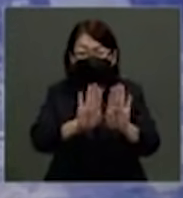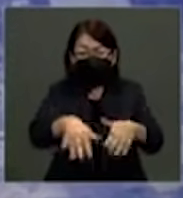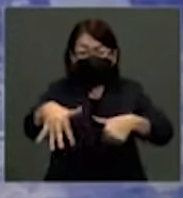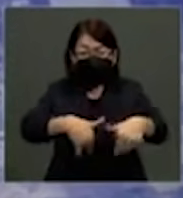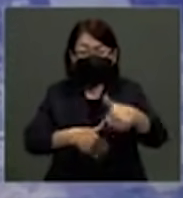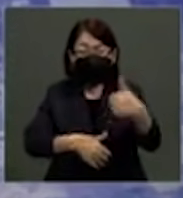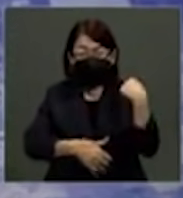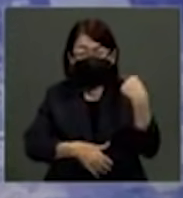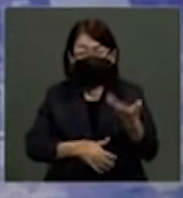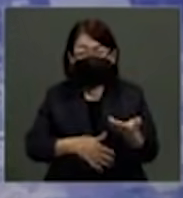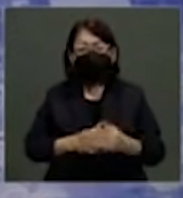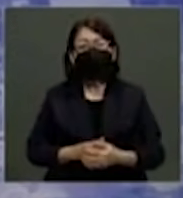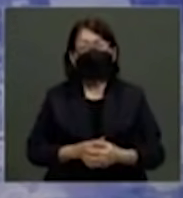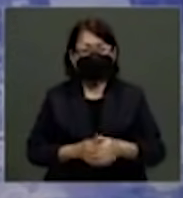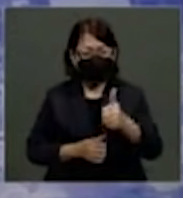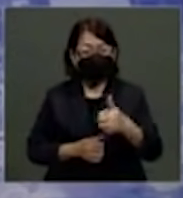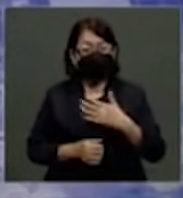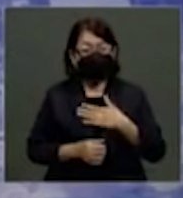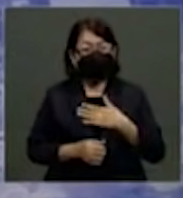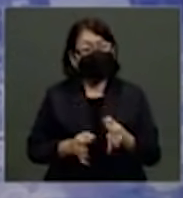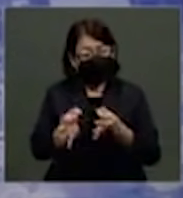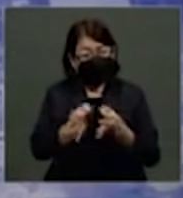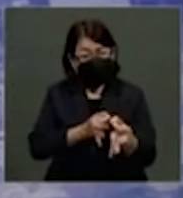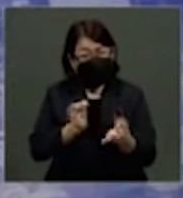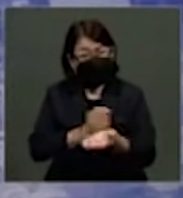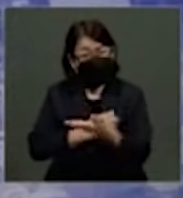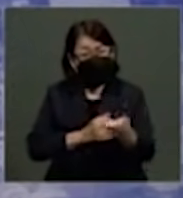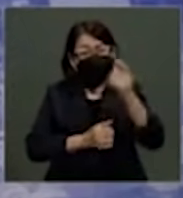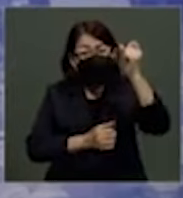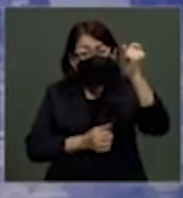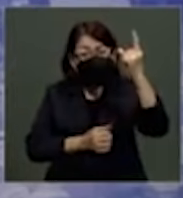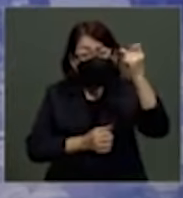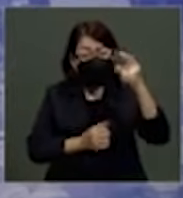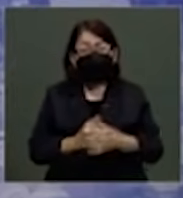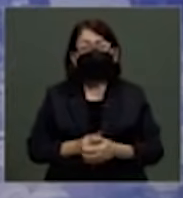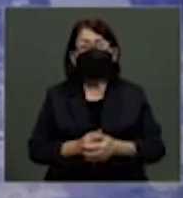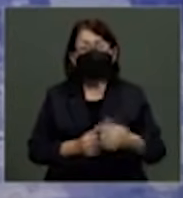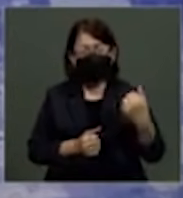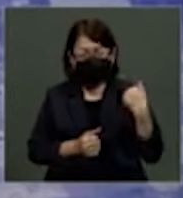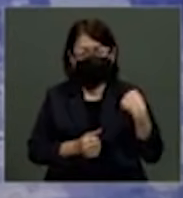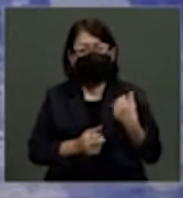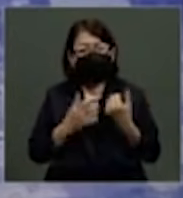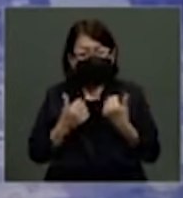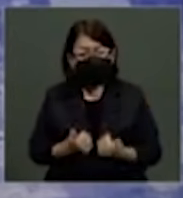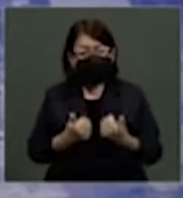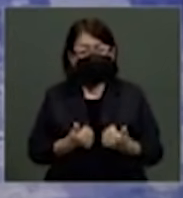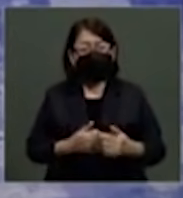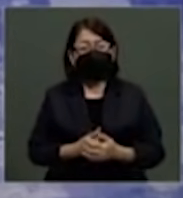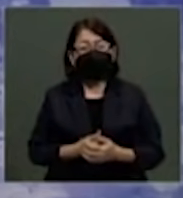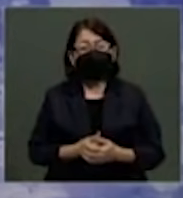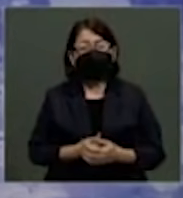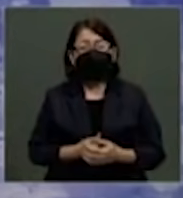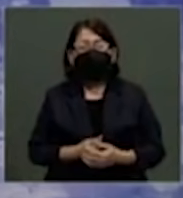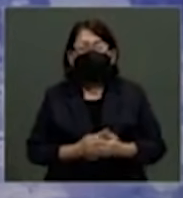คครับ ค่ะหมดประเด็นของคำถามแล้วค่ะคุณหมอมีประเด็นทิ้งท้ายเพิ่มเติมถึงประชาชนที่ติดตามการแถลงข่าวยังไงบ้างคะ การทำความเข้าใ